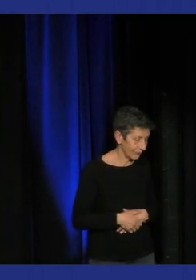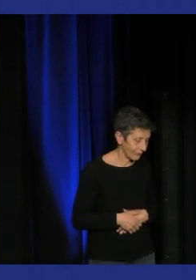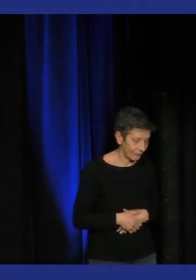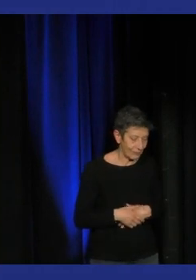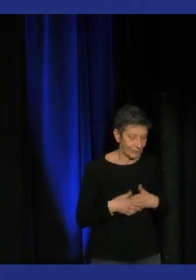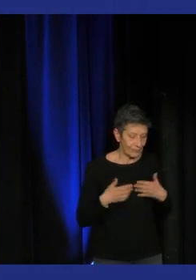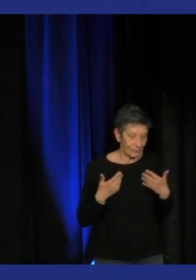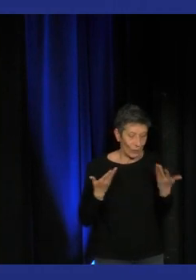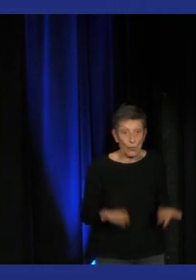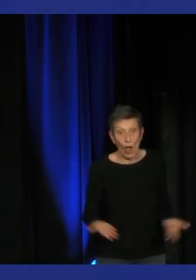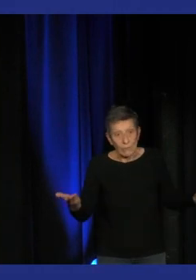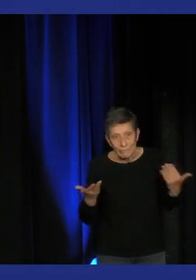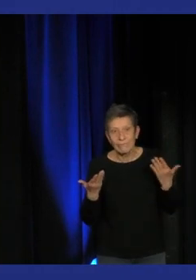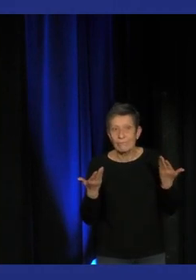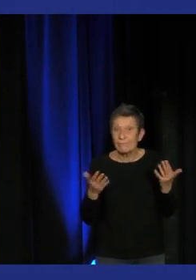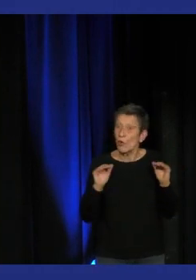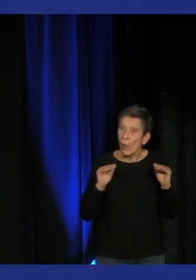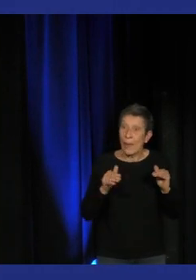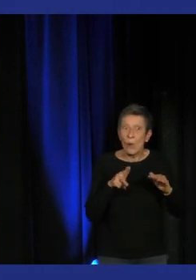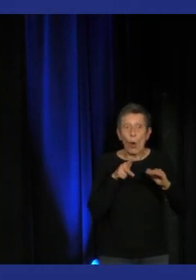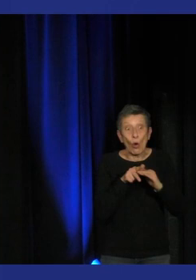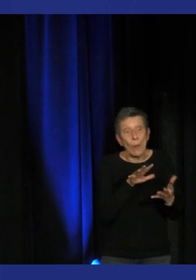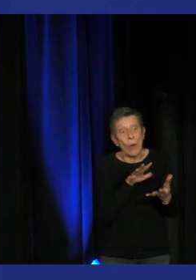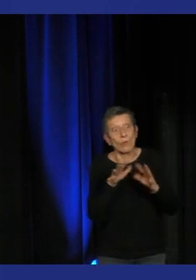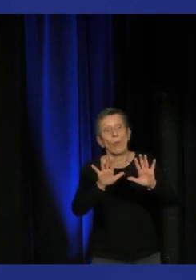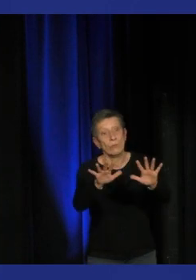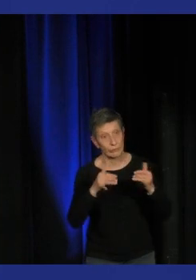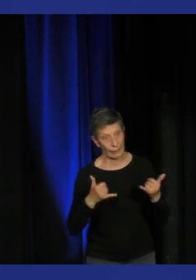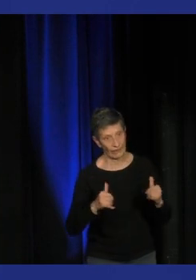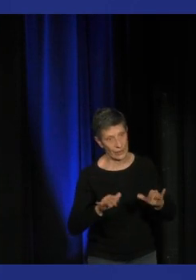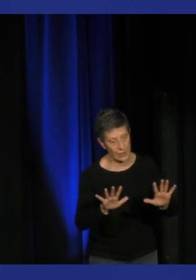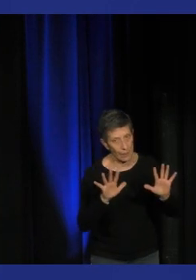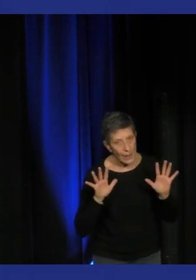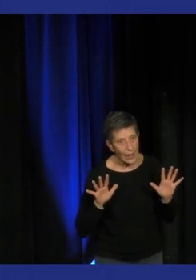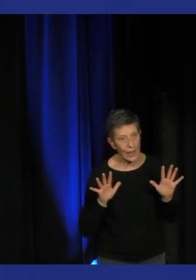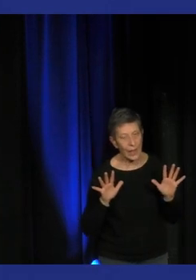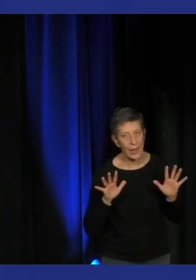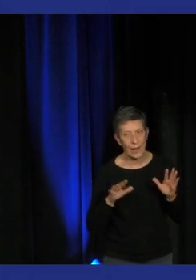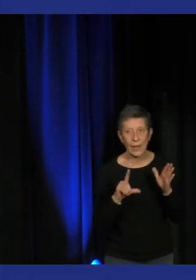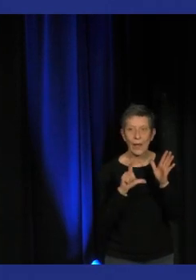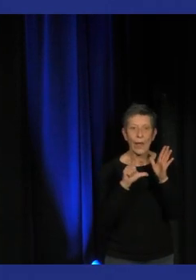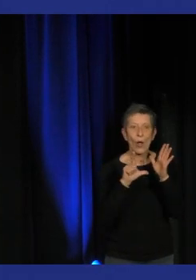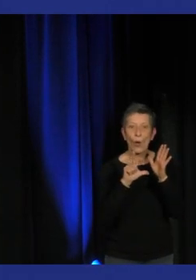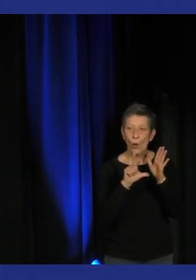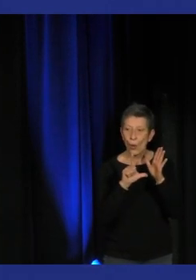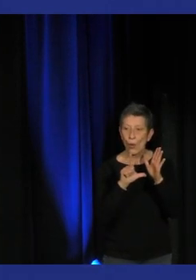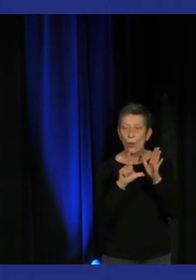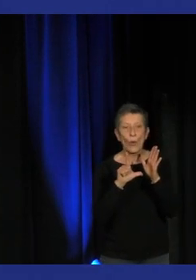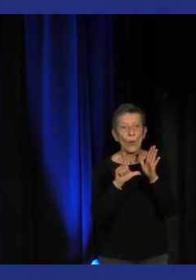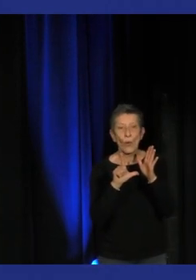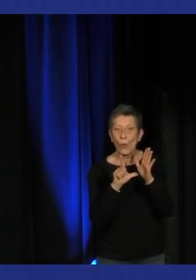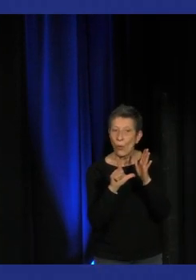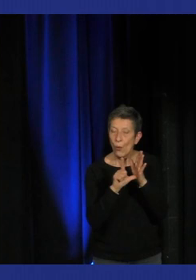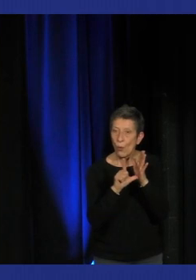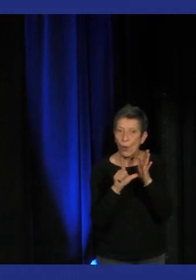c'est, voilà, on commence à basculer sur... Alors, ça ne sera pas encore fini. Hein. La loi, elle impose aussi aux collectivités de